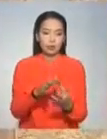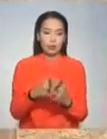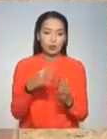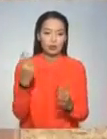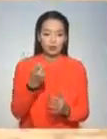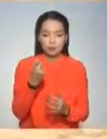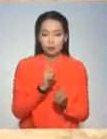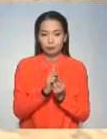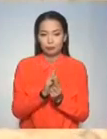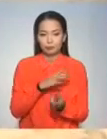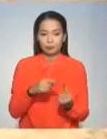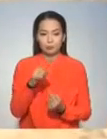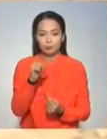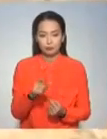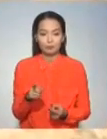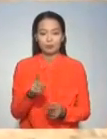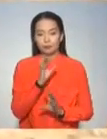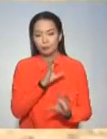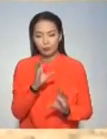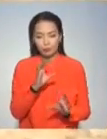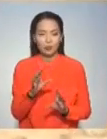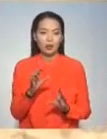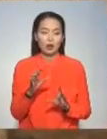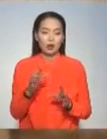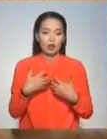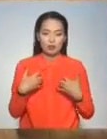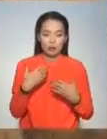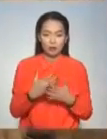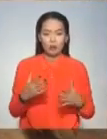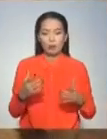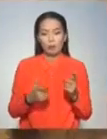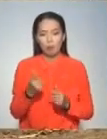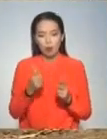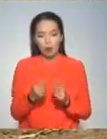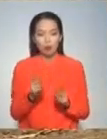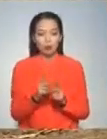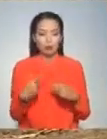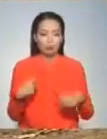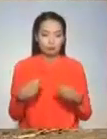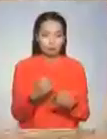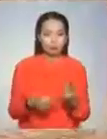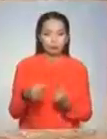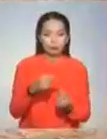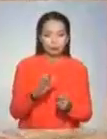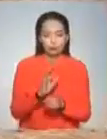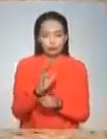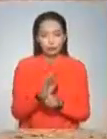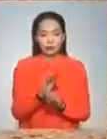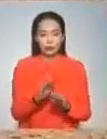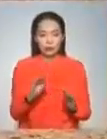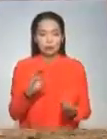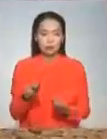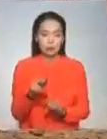сельскохозяйственников. Предприниматели держат скот и производят молочную и хлебную продукцию. Товар отправляют в детские сады.